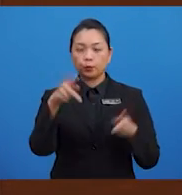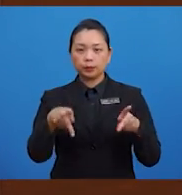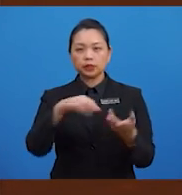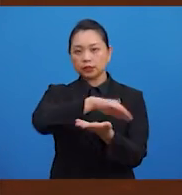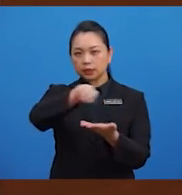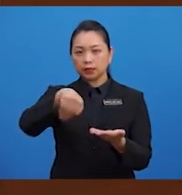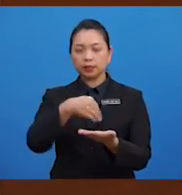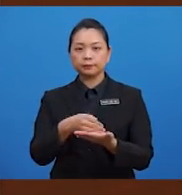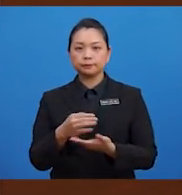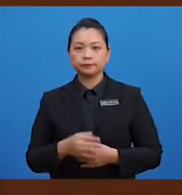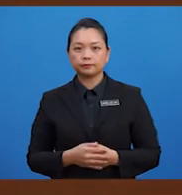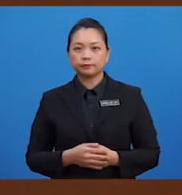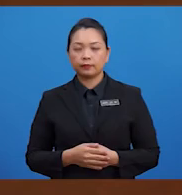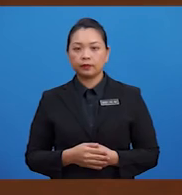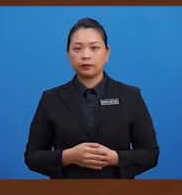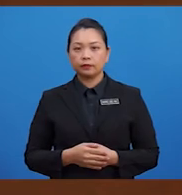pelajar sekalian.